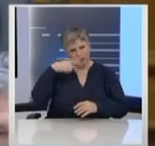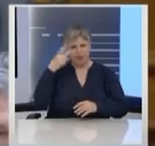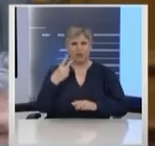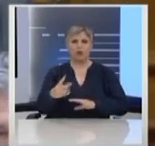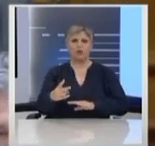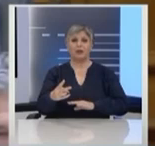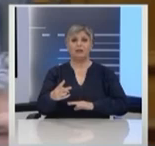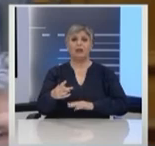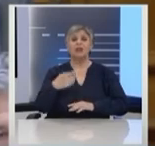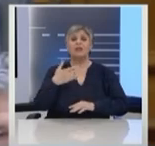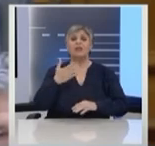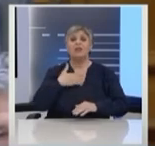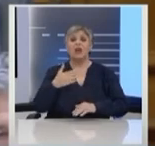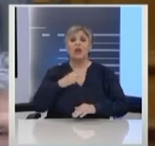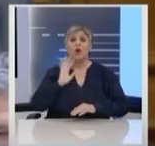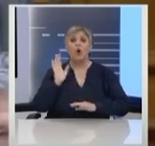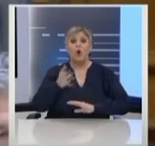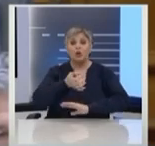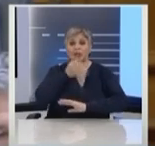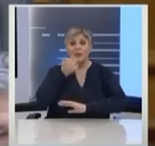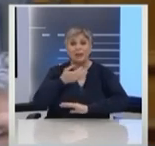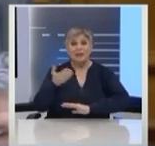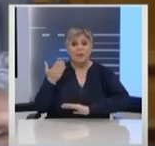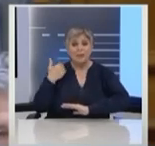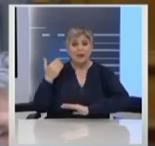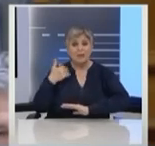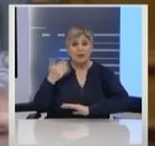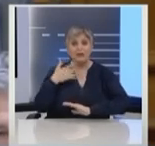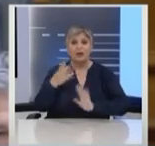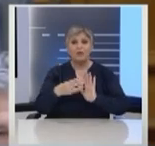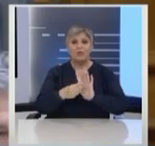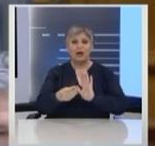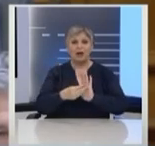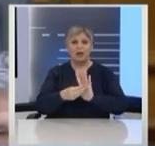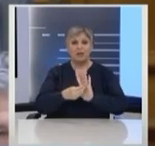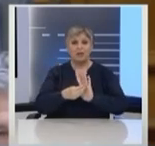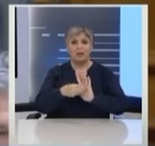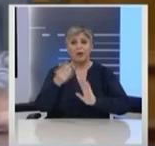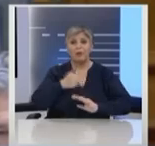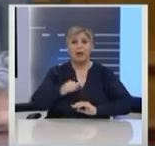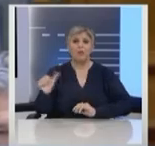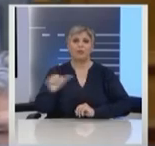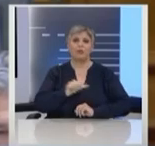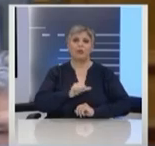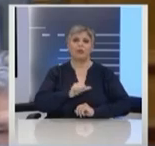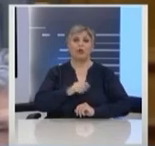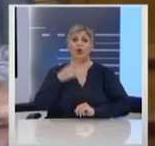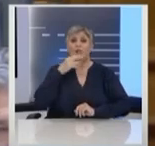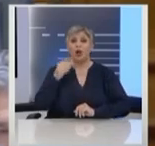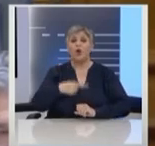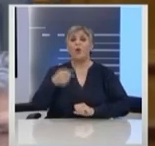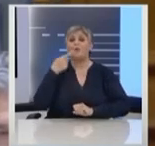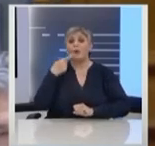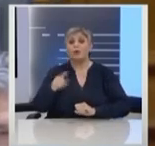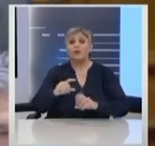να ανακαλέσετε αυτόν το απαράδεκτο παράδειγμα το οποίο δώσατε, διότι είναι προσβλητικό απέναντι σε μια κοινωνική